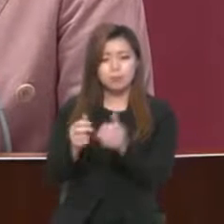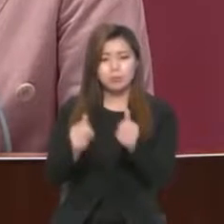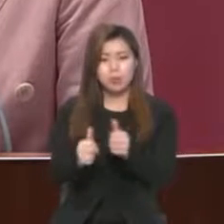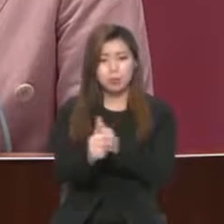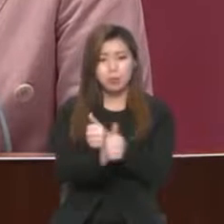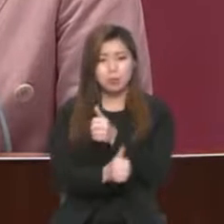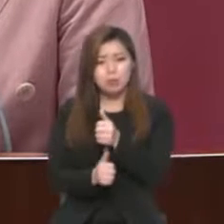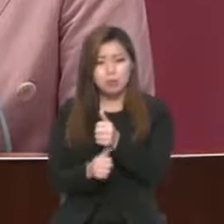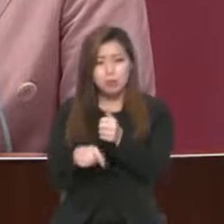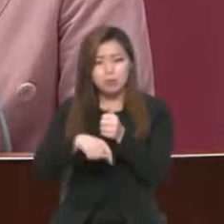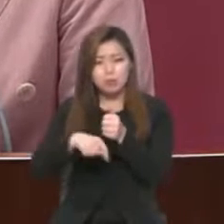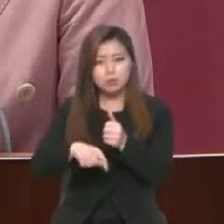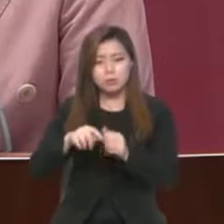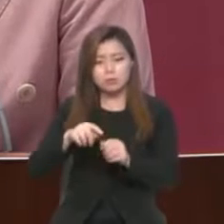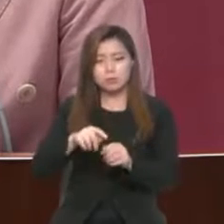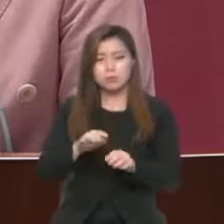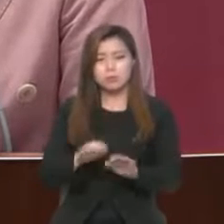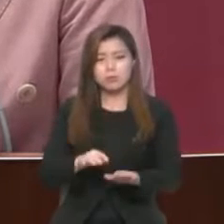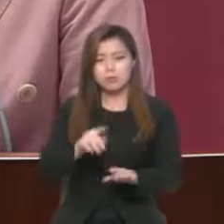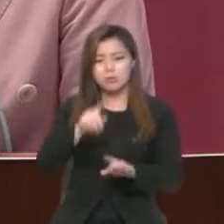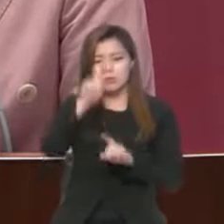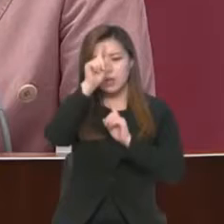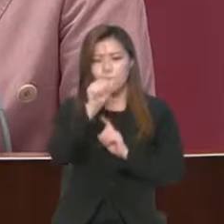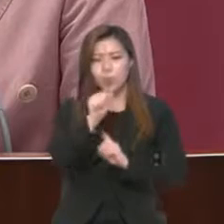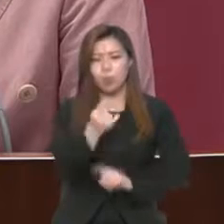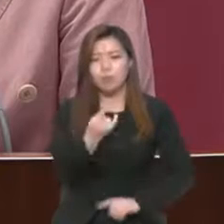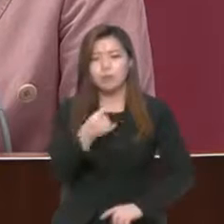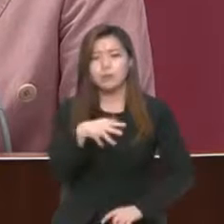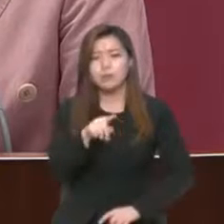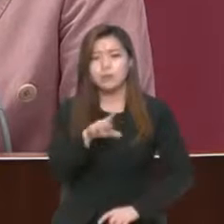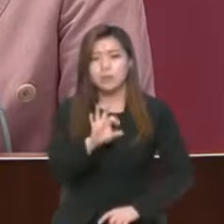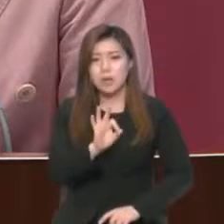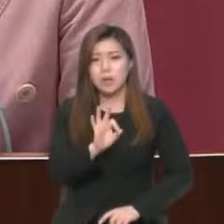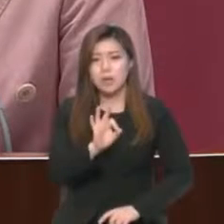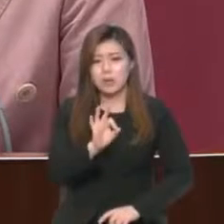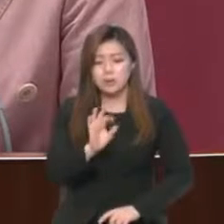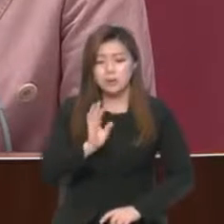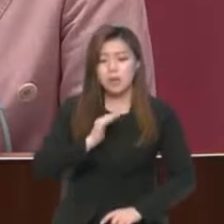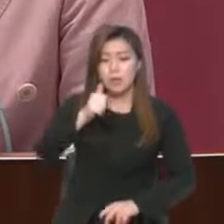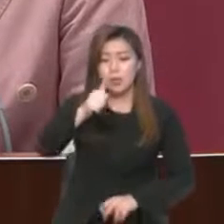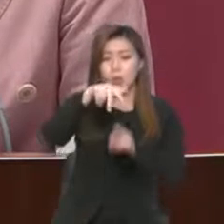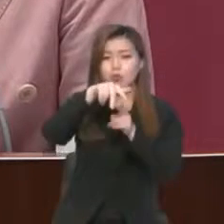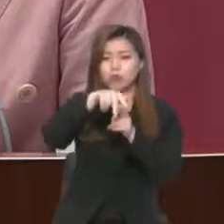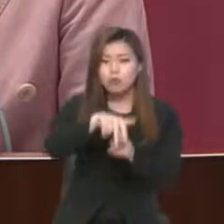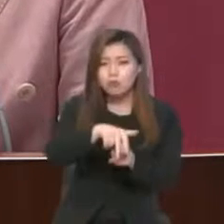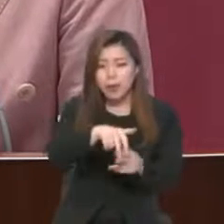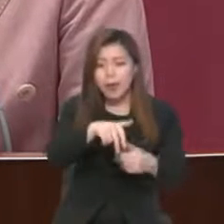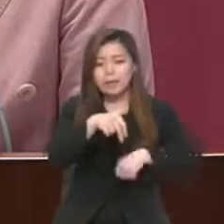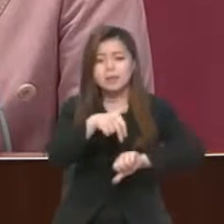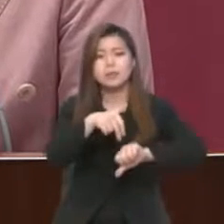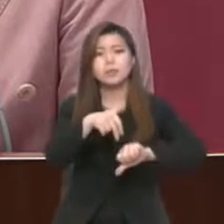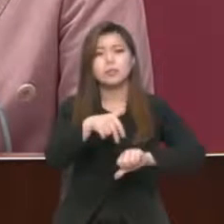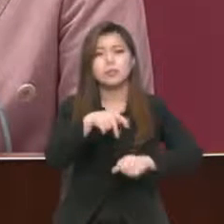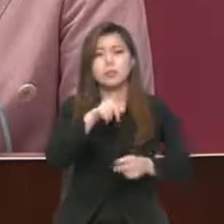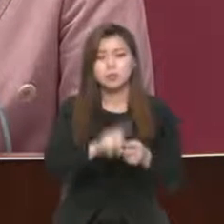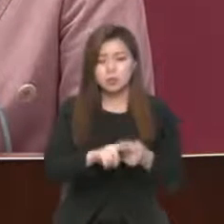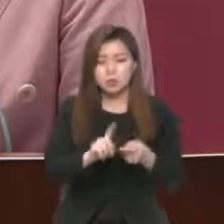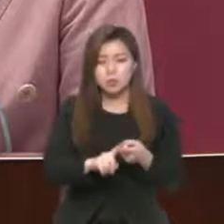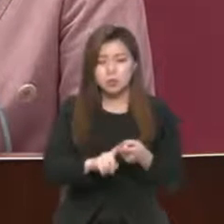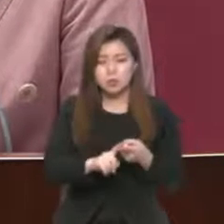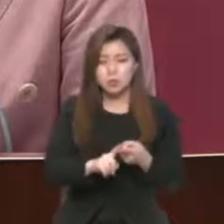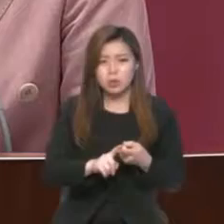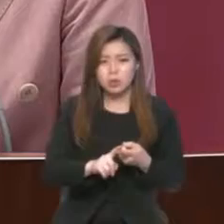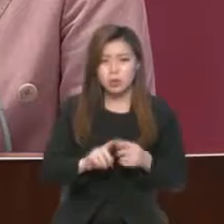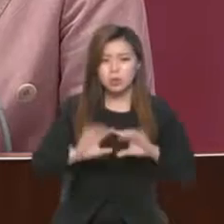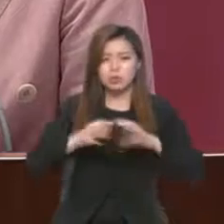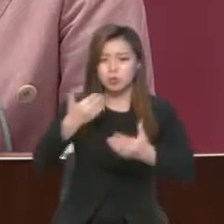내린 이회창 대통령 후보의 아들 병역 문제를 두고 국정조사까지 하자고 하셨습니다. 그때 그 말을 곱씹어